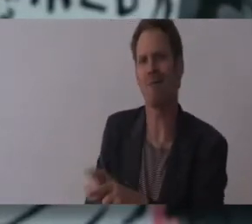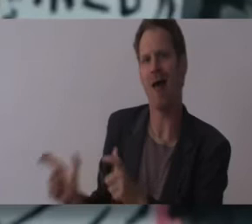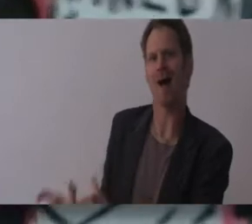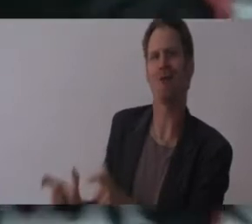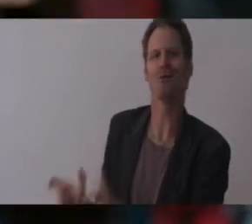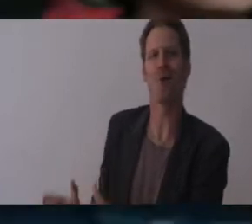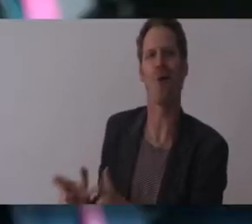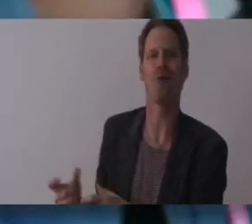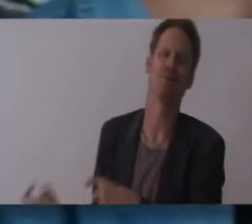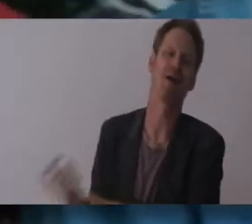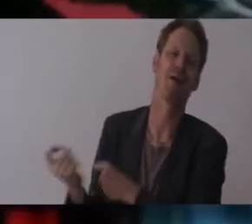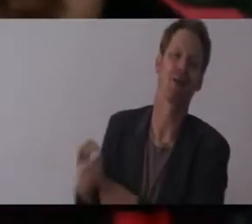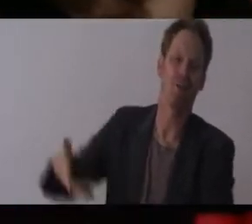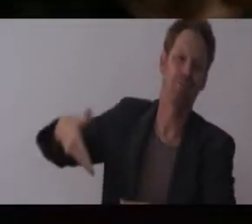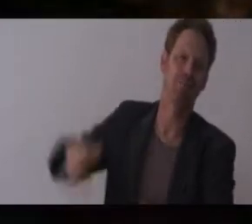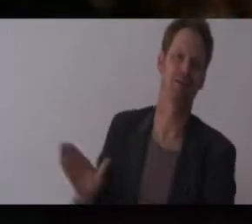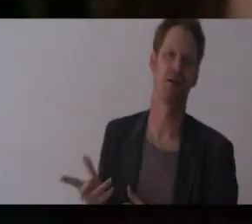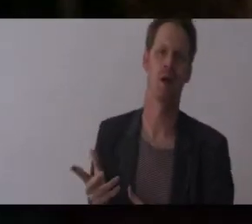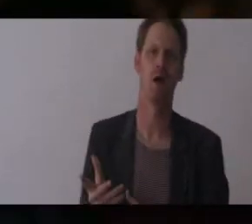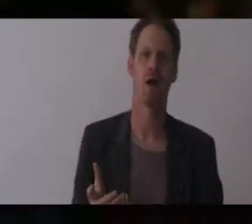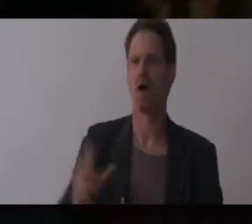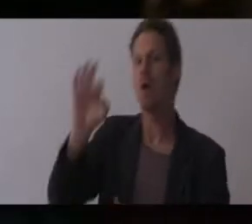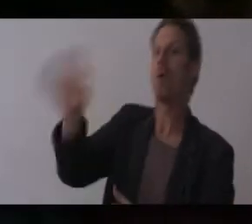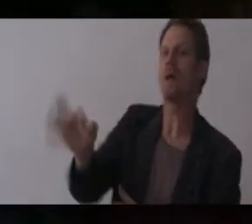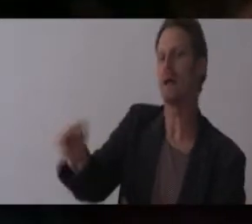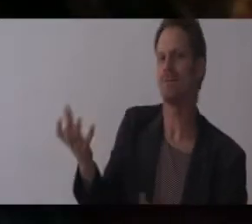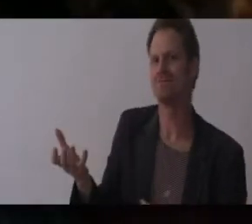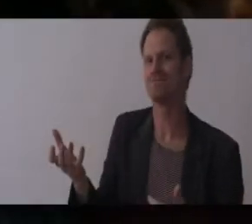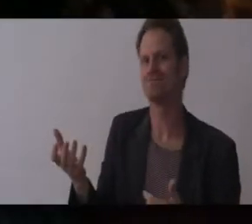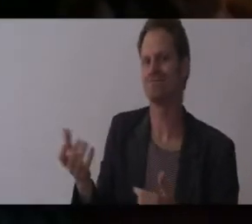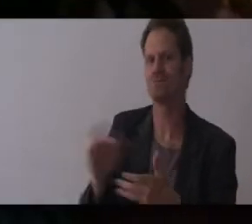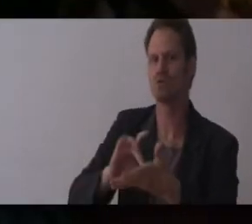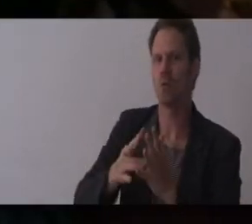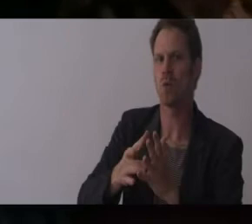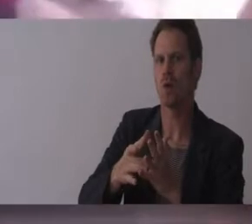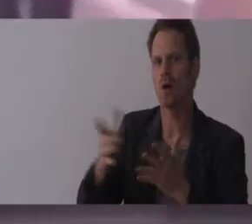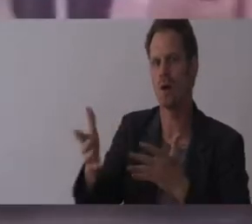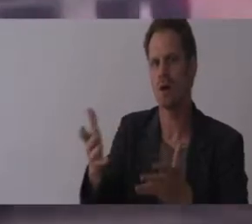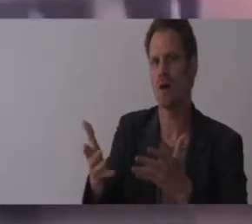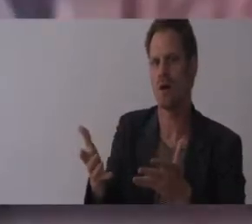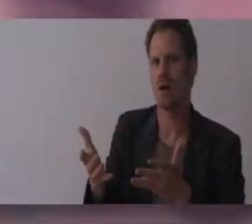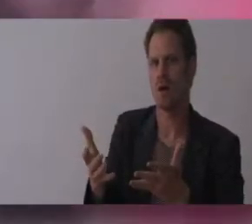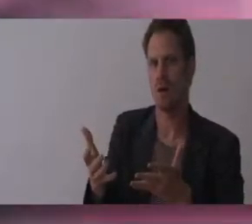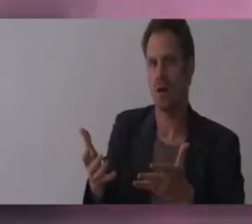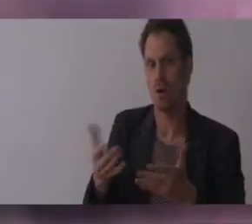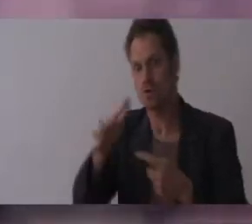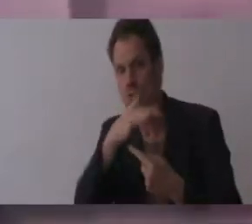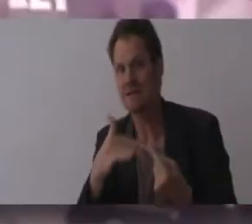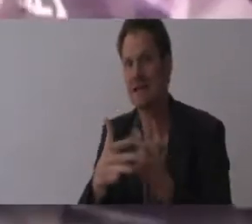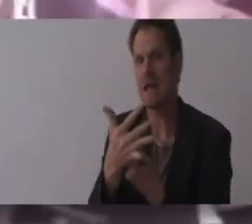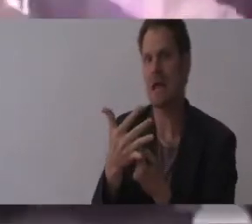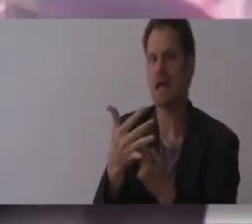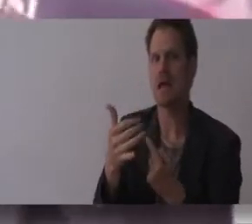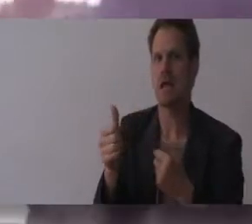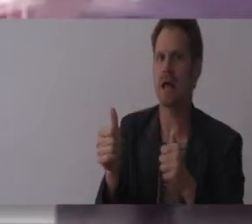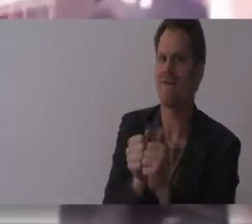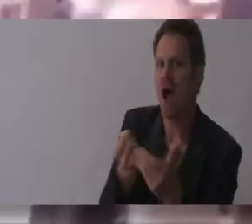résistance. Je pense que ça fait partie justement du système même du piratage. On ne peut pas nier le fait qu'aujourd'hui, on vit dans une société qui